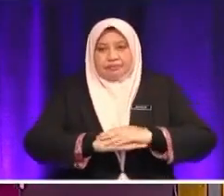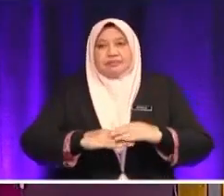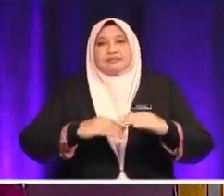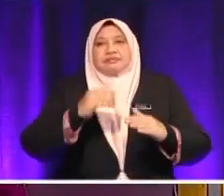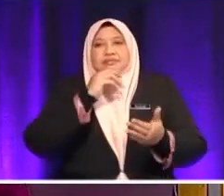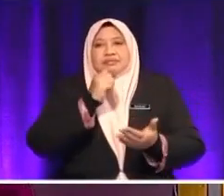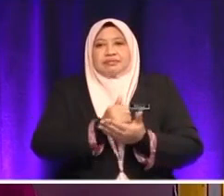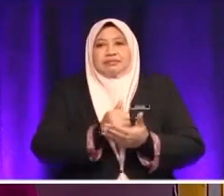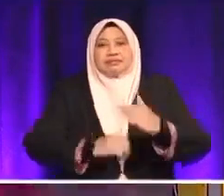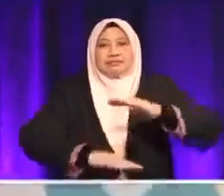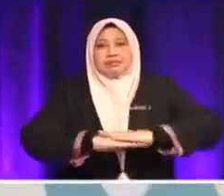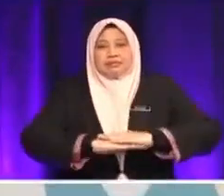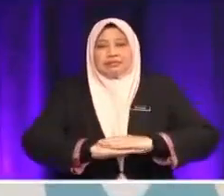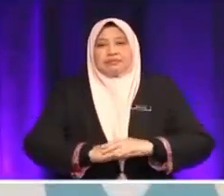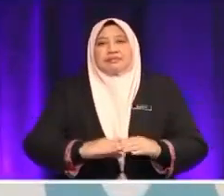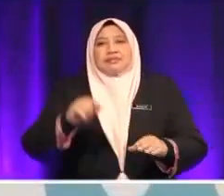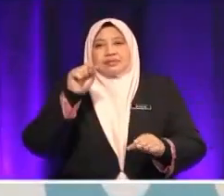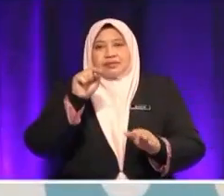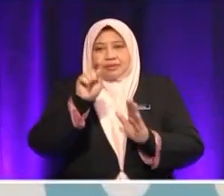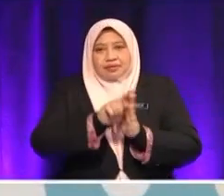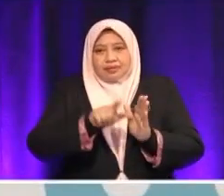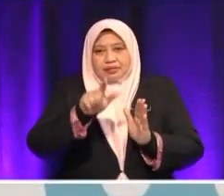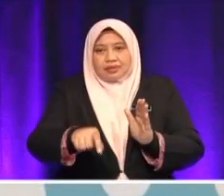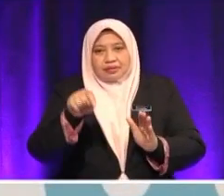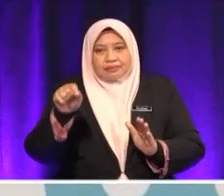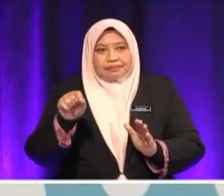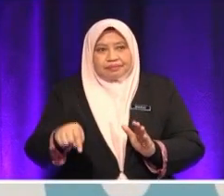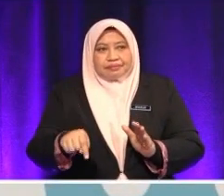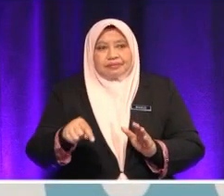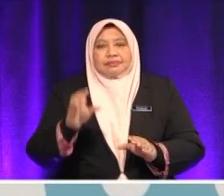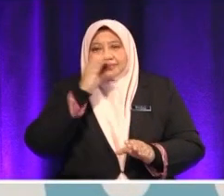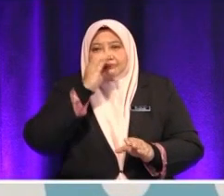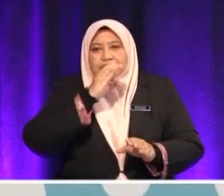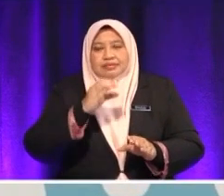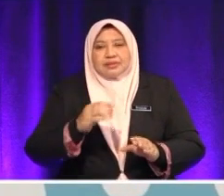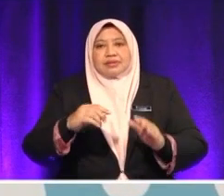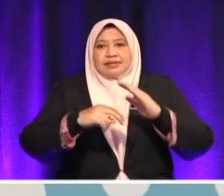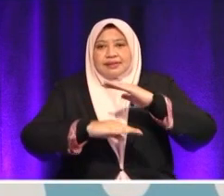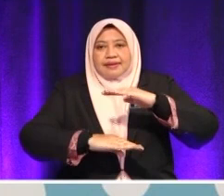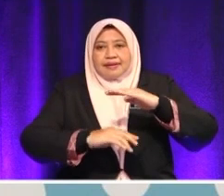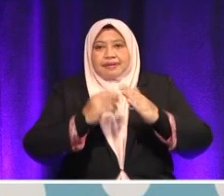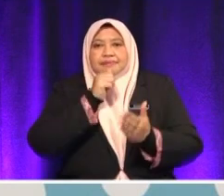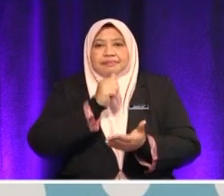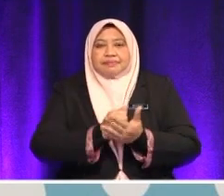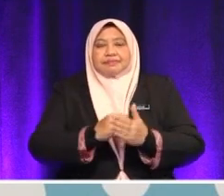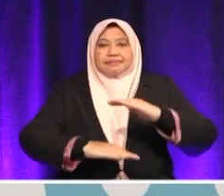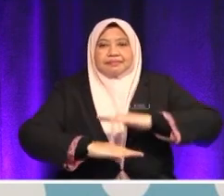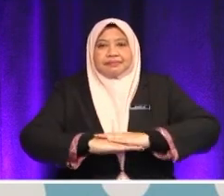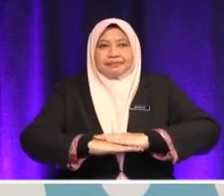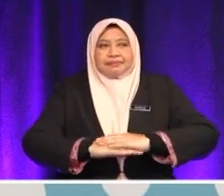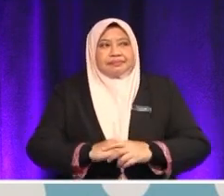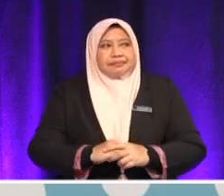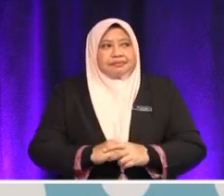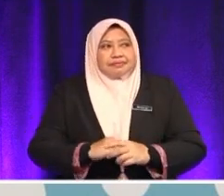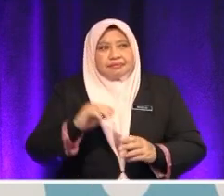adalah terletak di sini ah Coba murid-murid cari Berapa nilai minimum tersebut